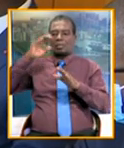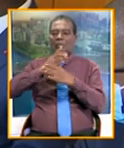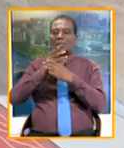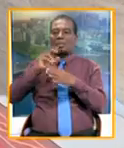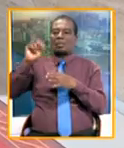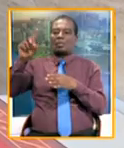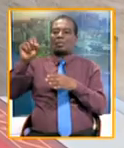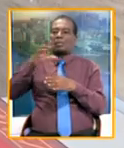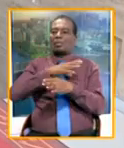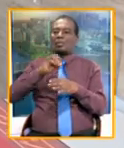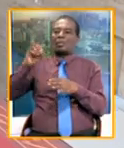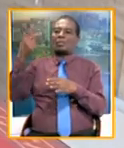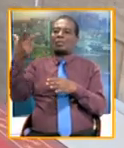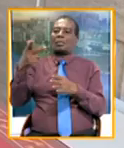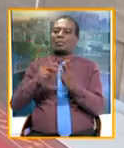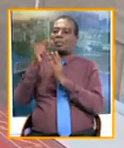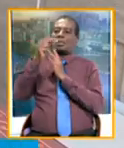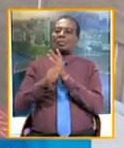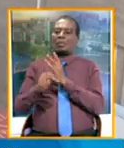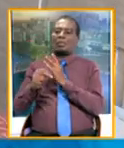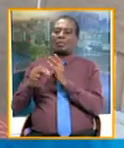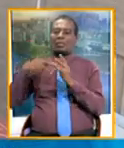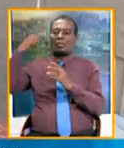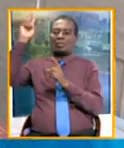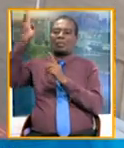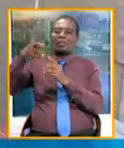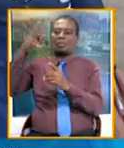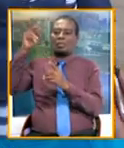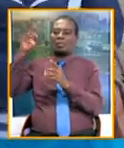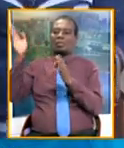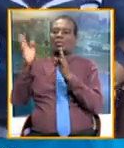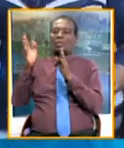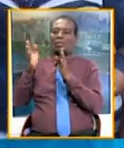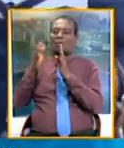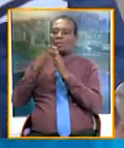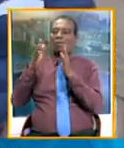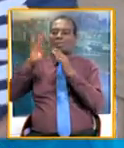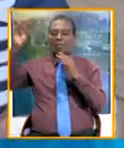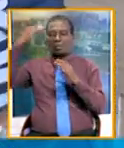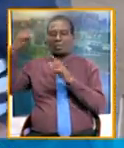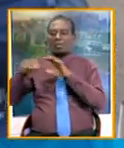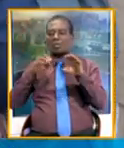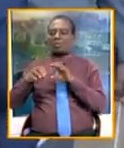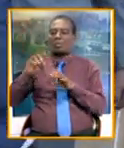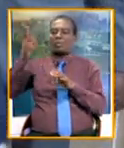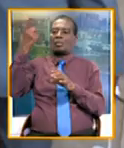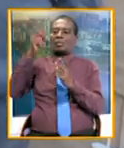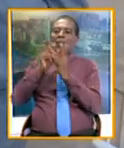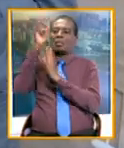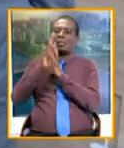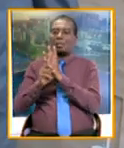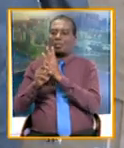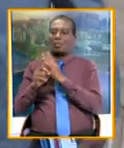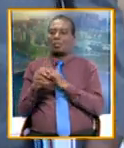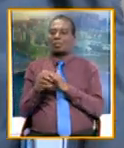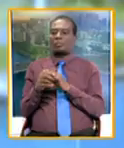entre le 11 et le 13 novembre. Le prochain Conseil des ministres va se tenir le 1er décembre 2021.